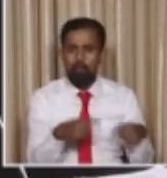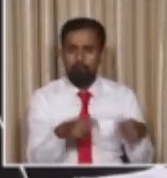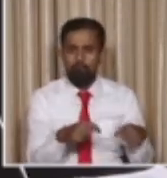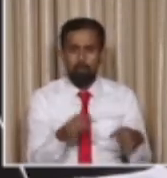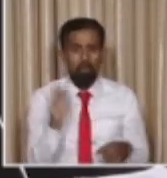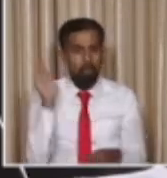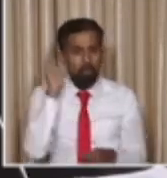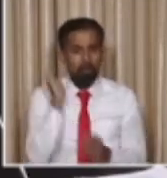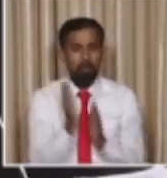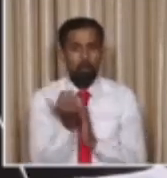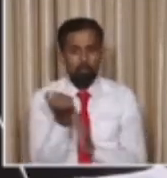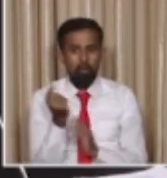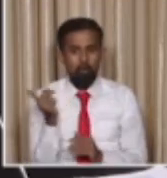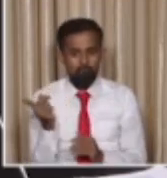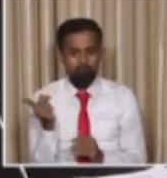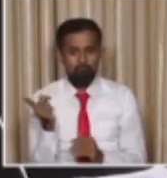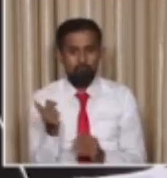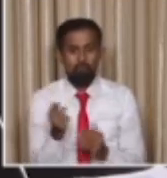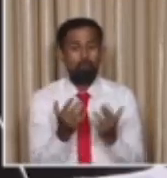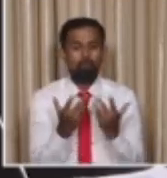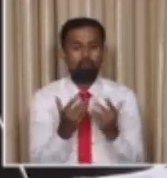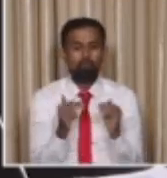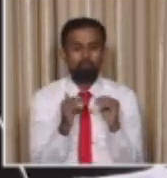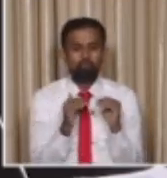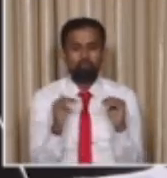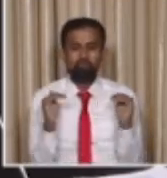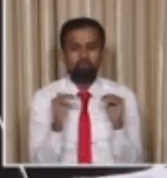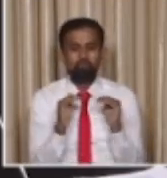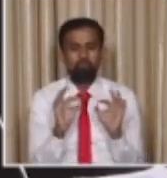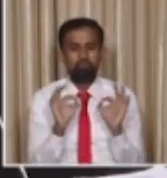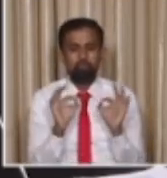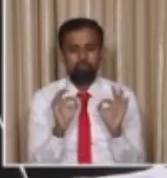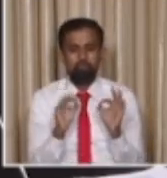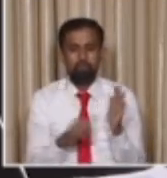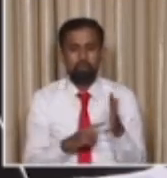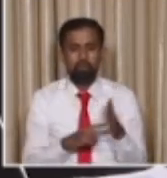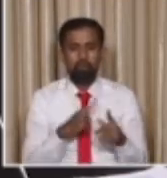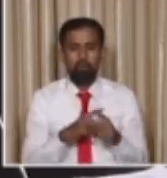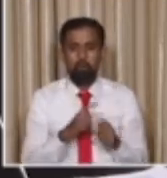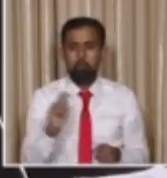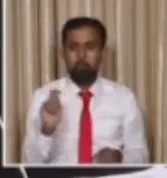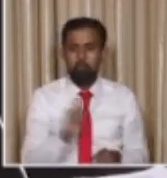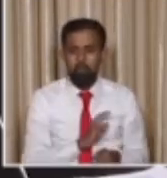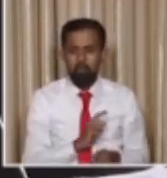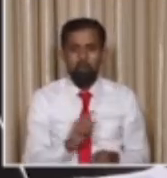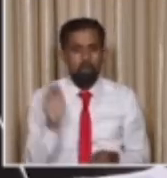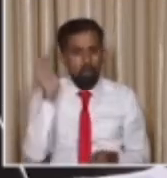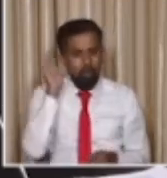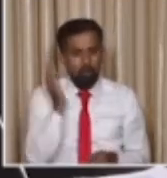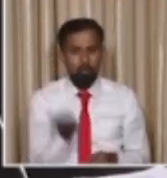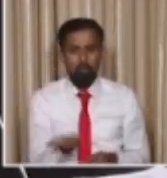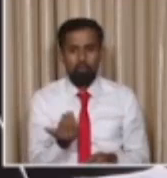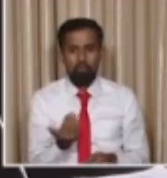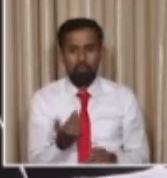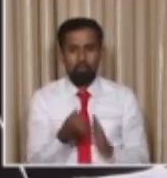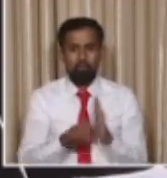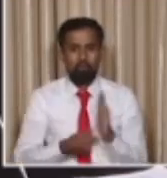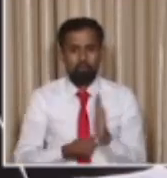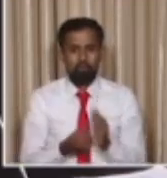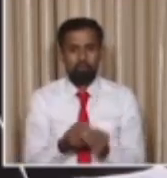දැනගන්න ඒගොල්ලන්ට අවශ්‍යයි. ඒ වගේම කොතරම් යුක්තිසහගත ආකාරයටද මේ බදු අය කරන්න කියලා දැනගන්න අවශ්‍යයි. දැන් අපි පණතක්